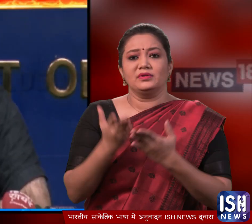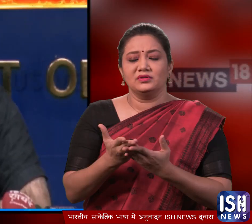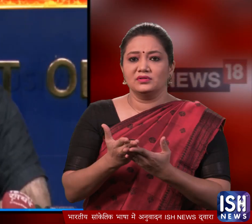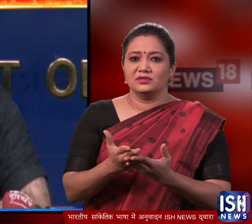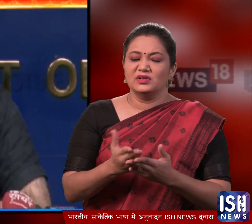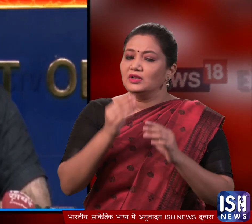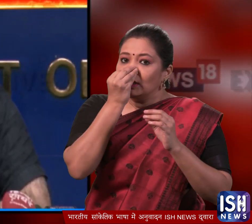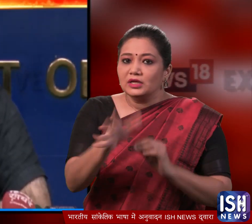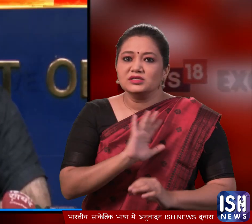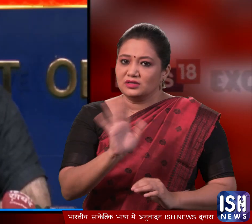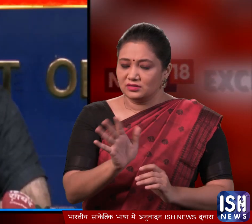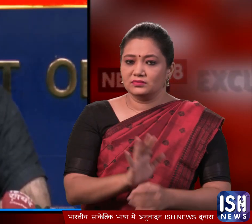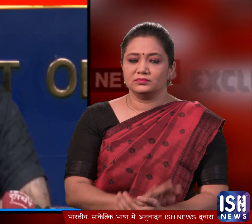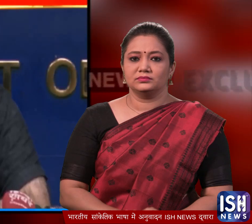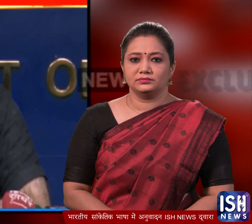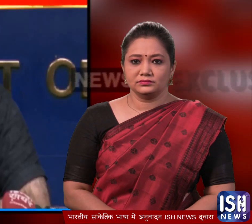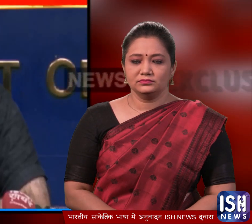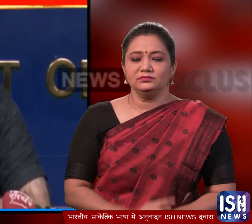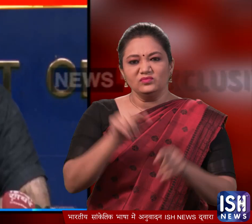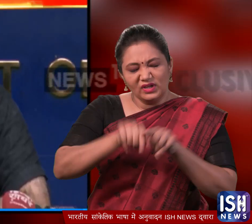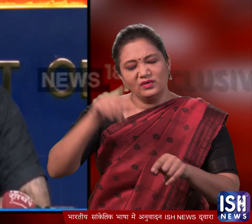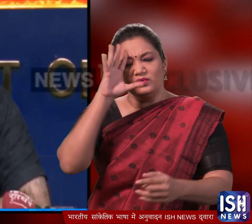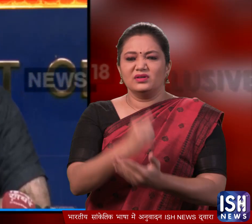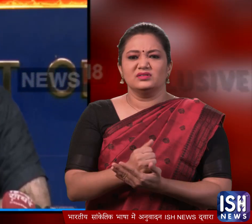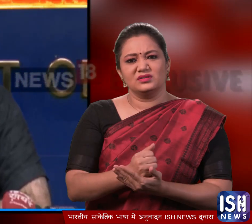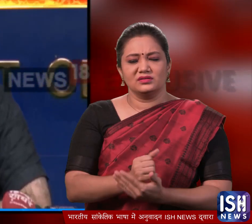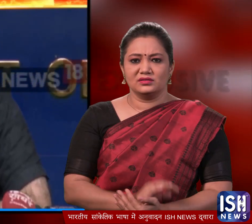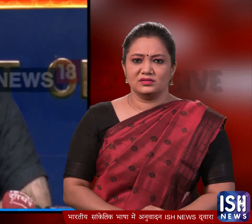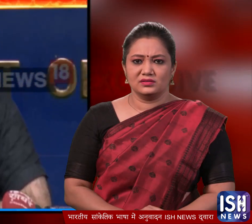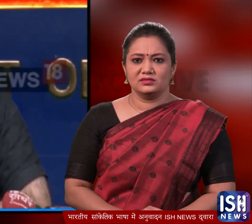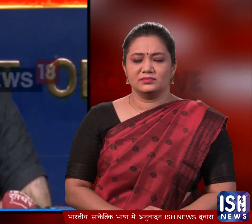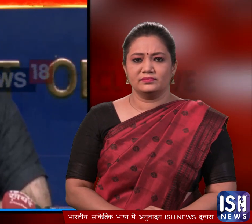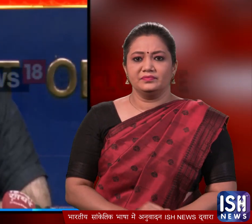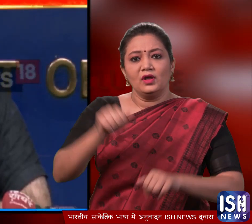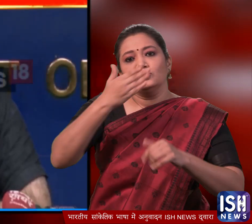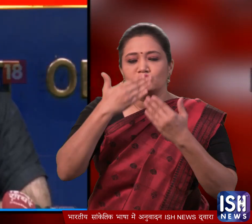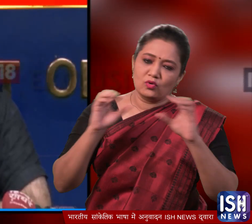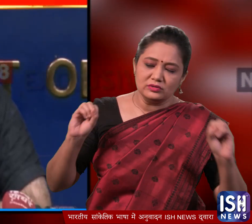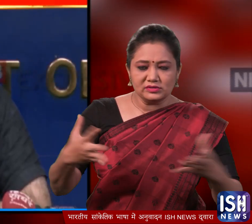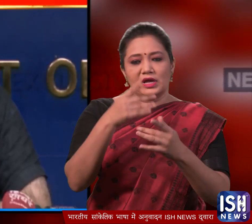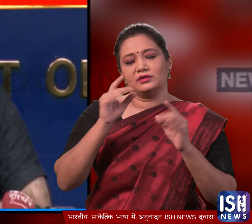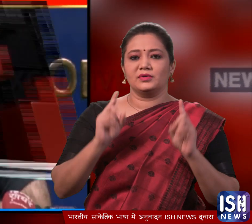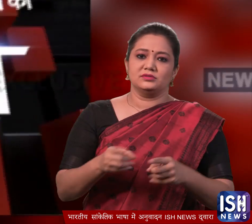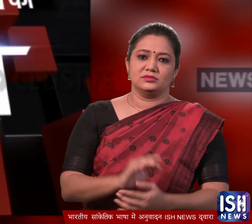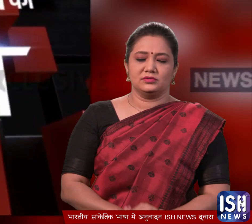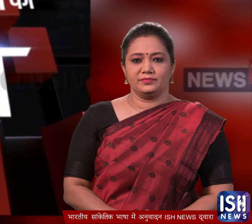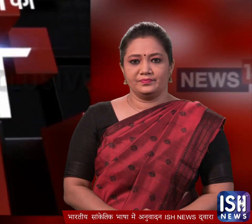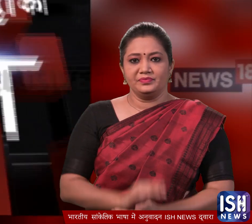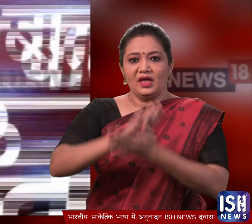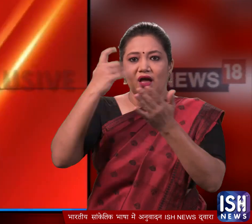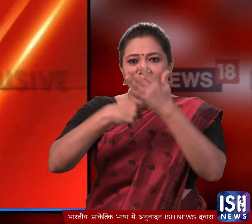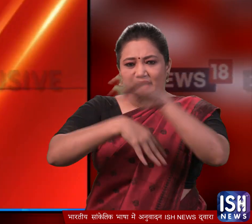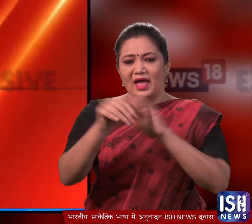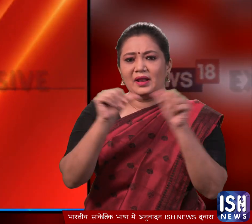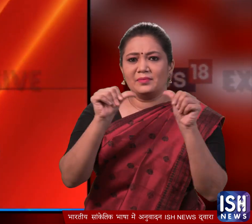उसकी भरपाई आसान नहीं होगा। इसलिए आज ये निर्णय लिया गया कि अब स्कूल खोलने की अनुमति दी जाए। हरियाणा